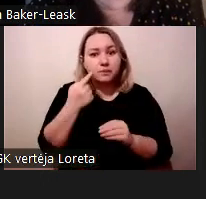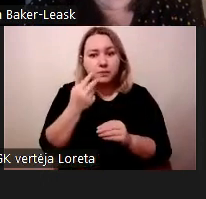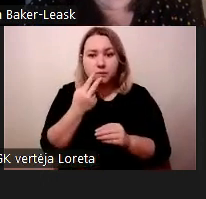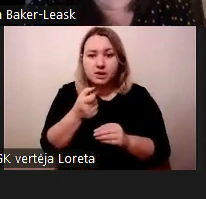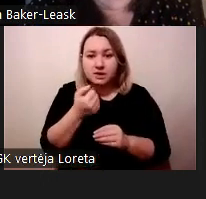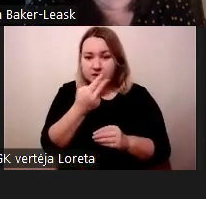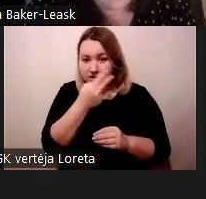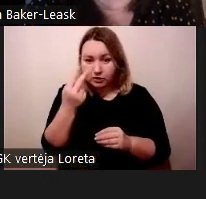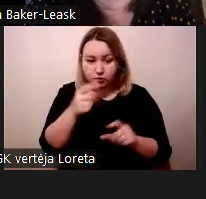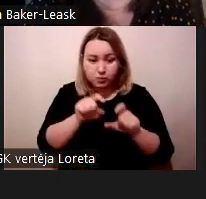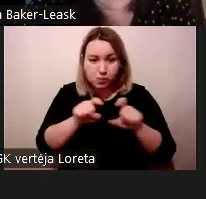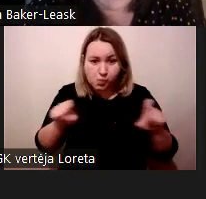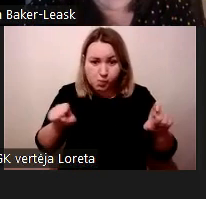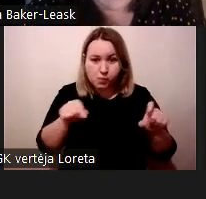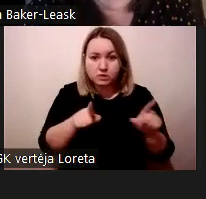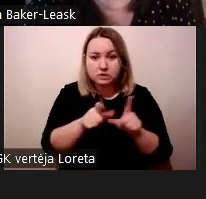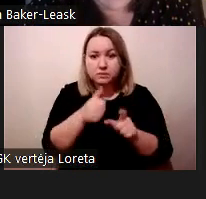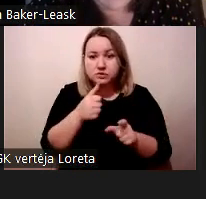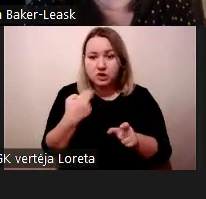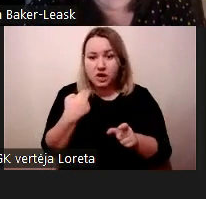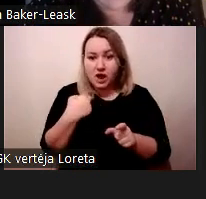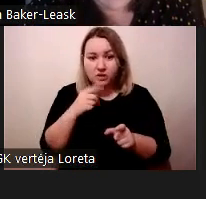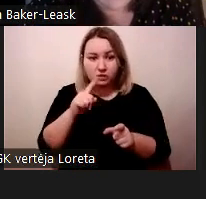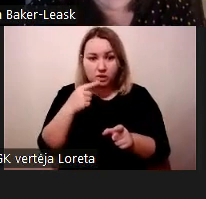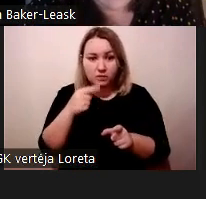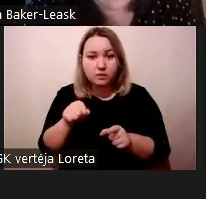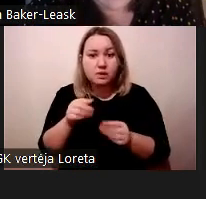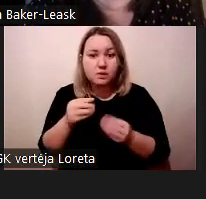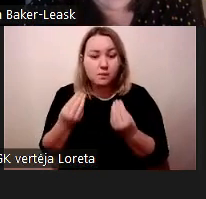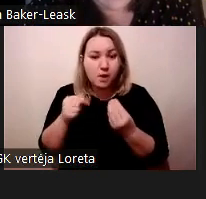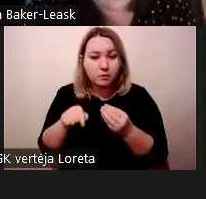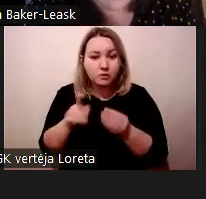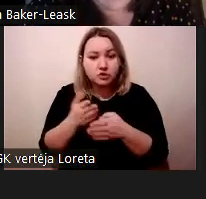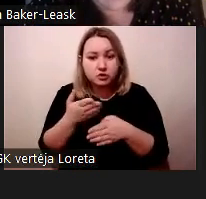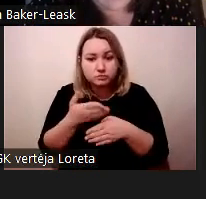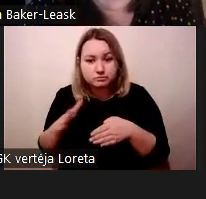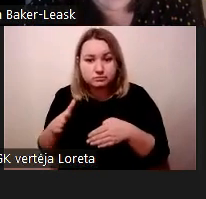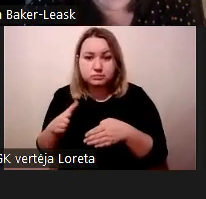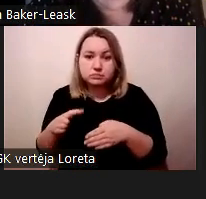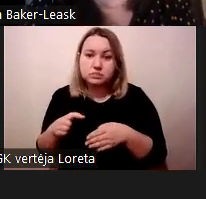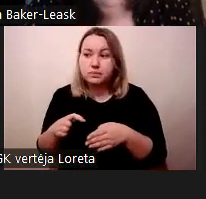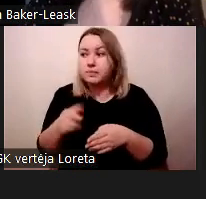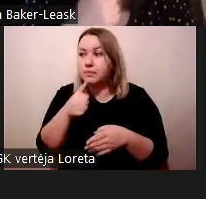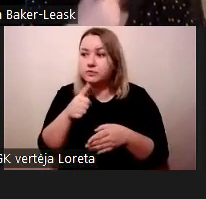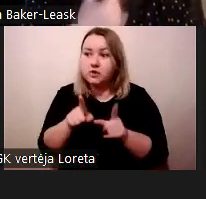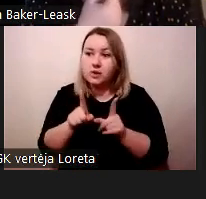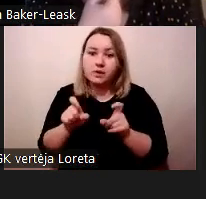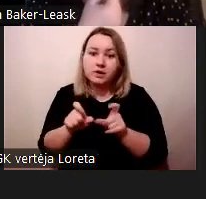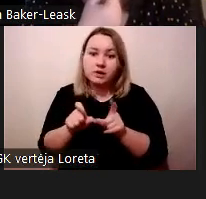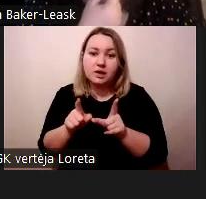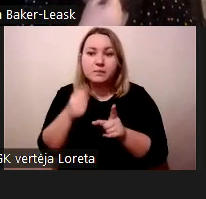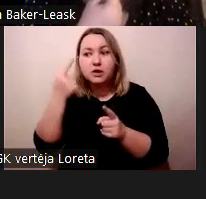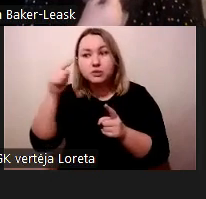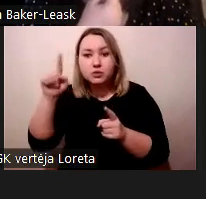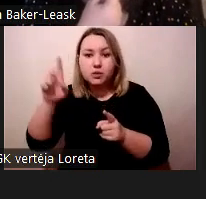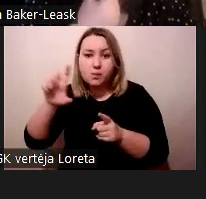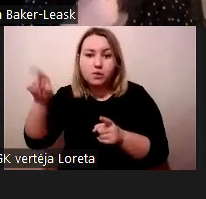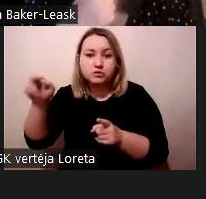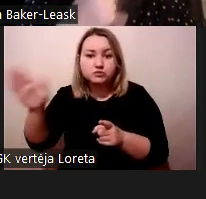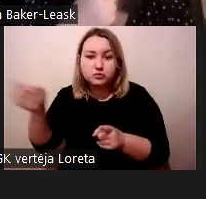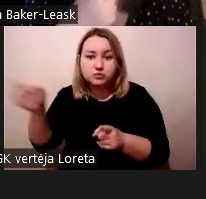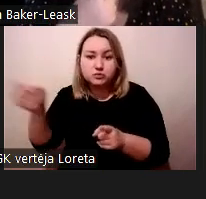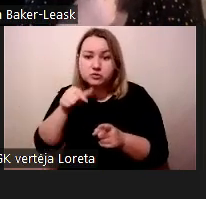mokyklai nėra, anglų kalbos pamokose nėra tokios tradicijos, ten, tarkim, kaip tarptautinėse mokyklose, kad yra